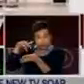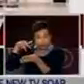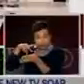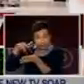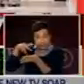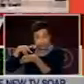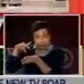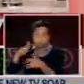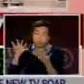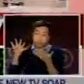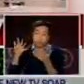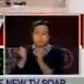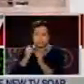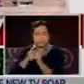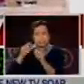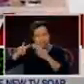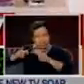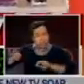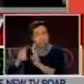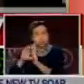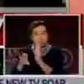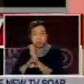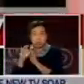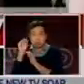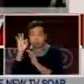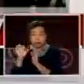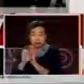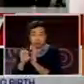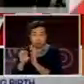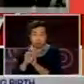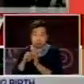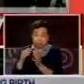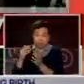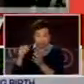lang pala pwedeng mag-interpret ng Constitution, bakit pa tayo may mga abogado? Di kanya-kanya na lang.